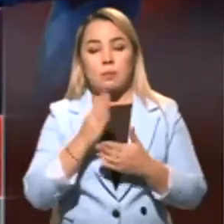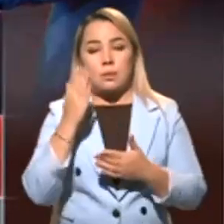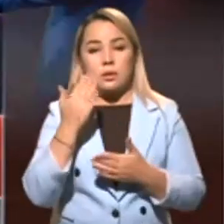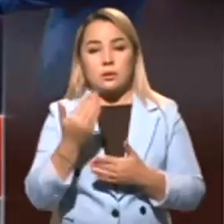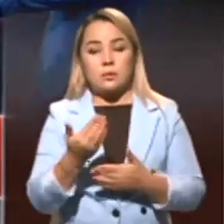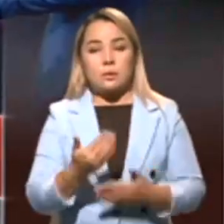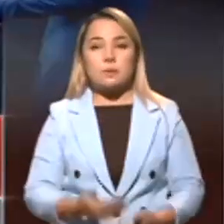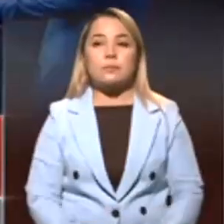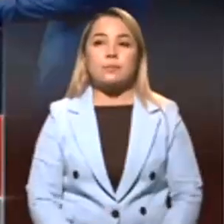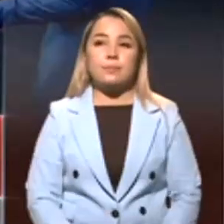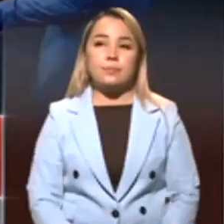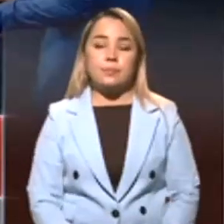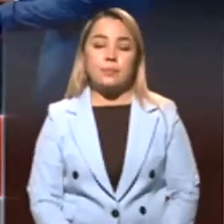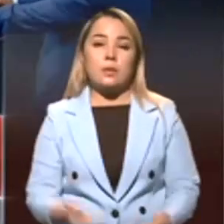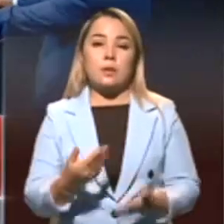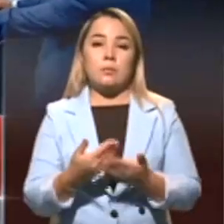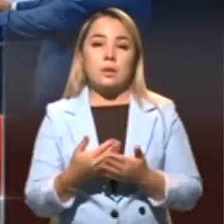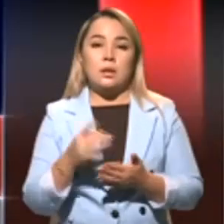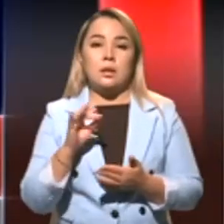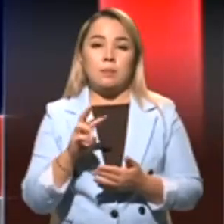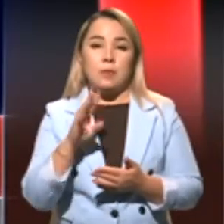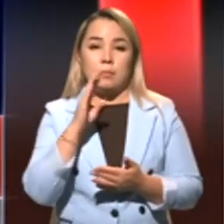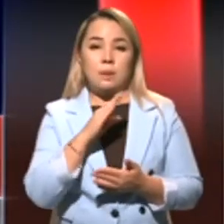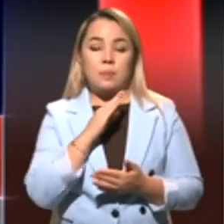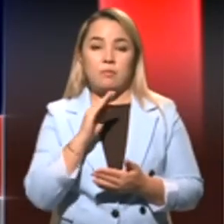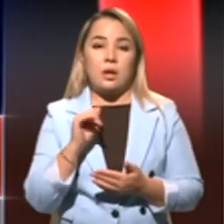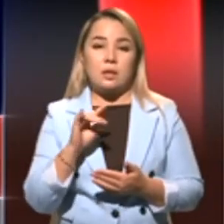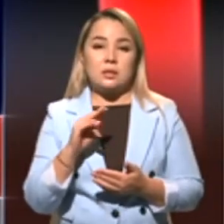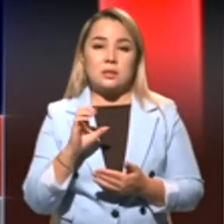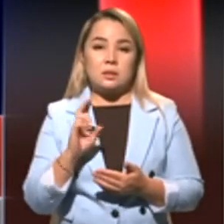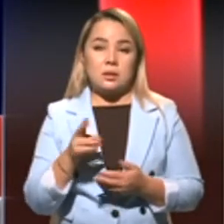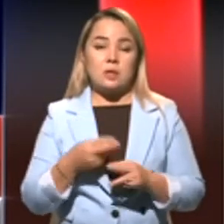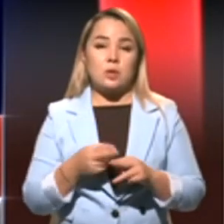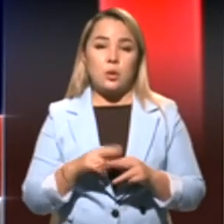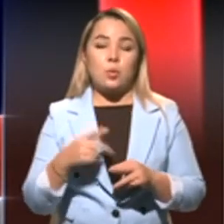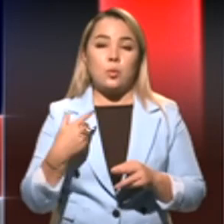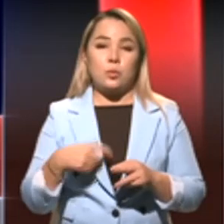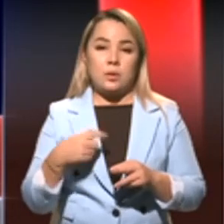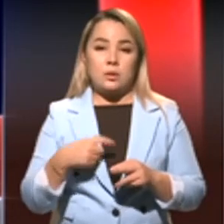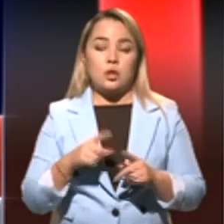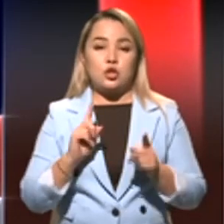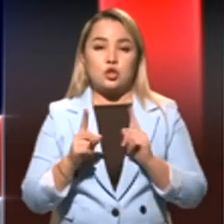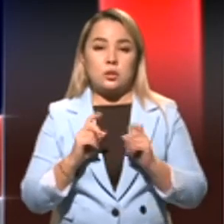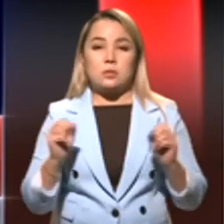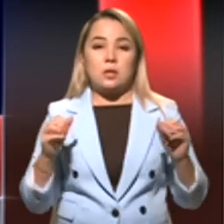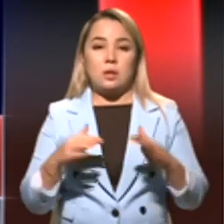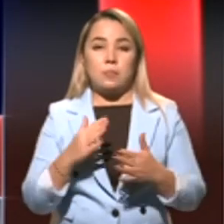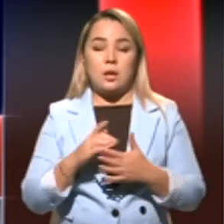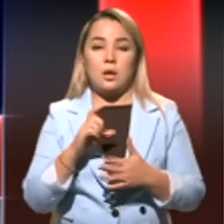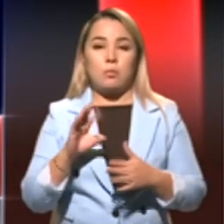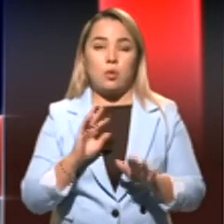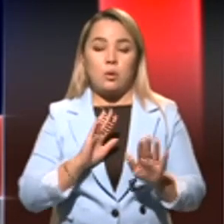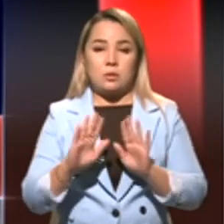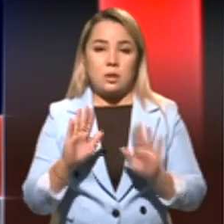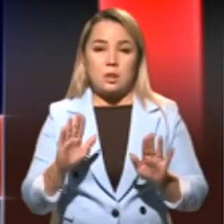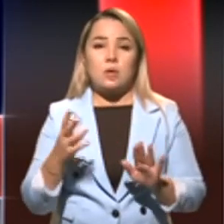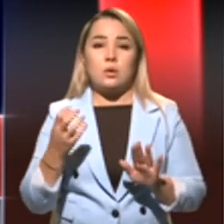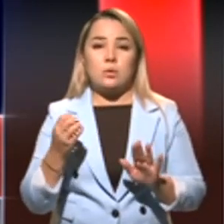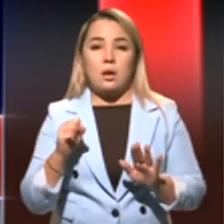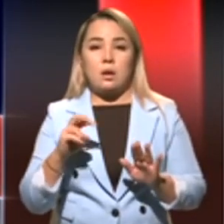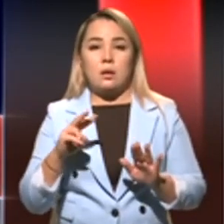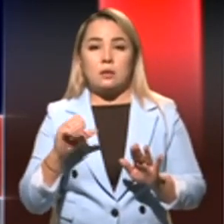пікірдеміз. Мысалға Рим папасы Франциск өзі жиын өткізеді. Экспода бұдан бөлек